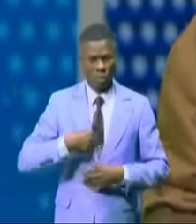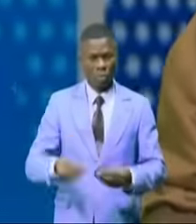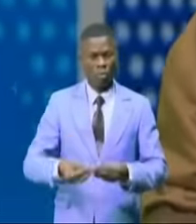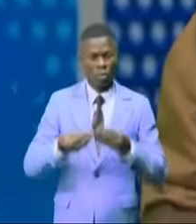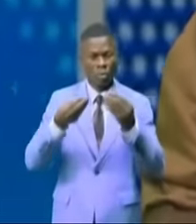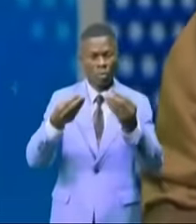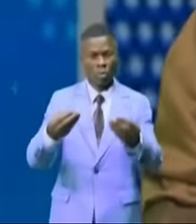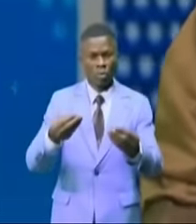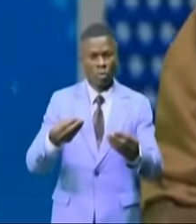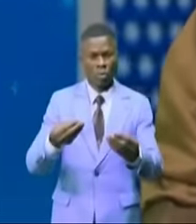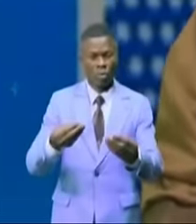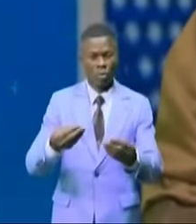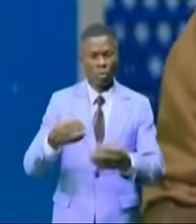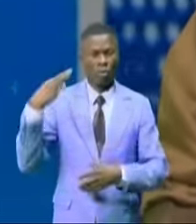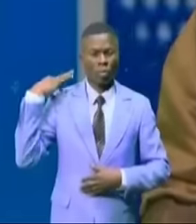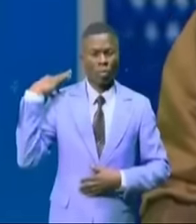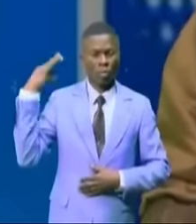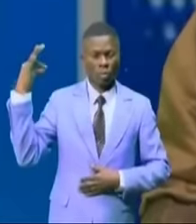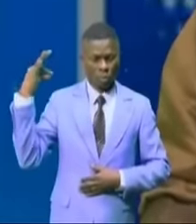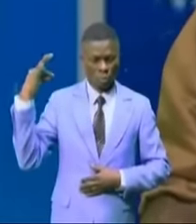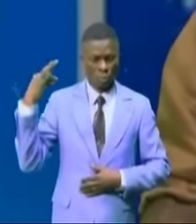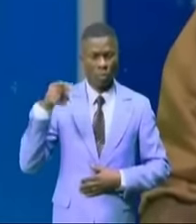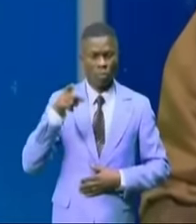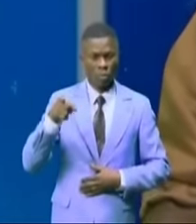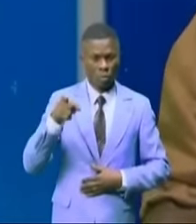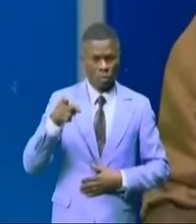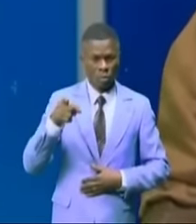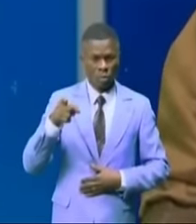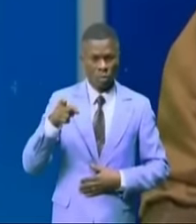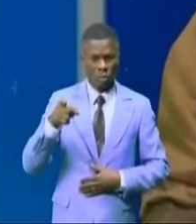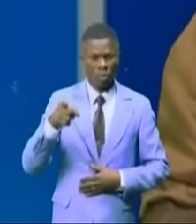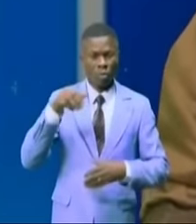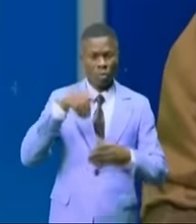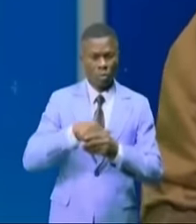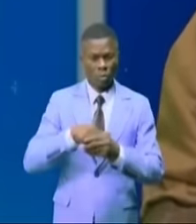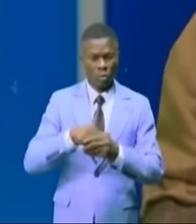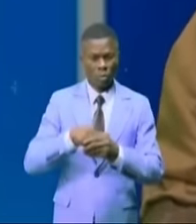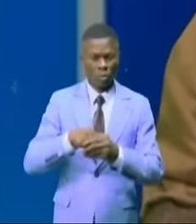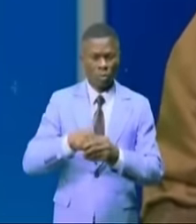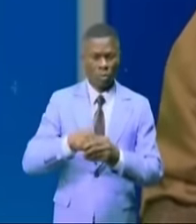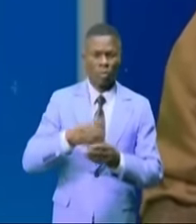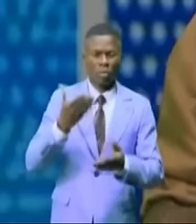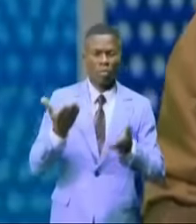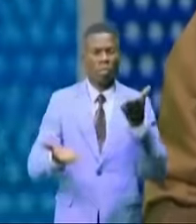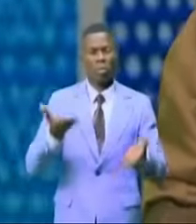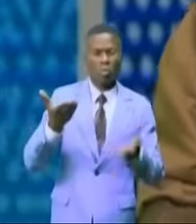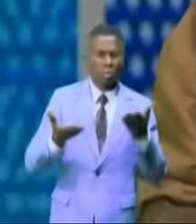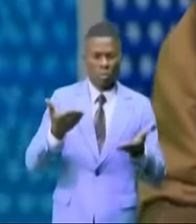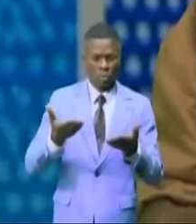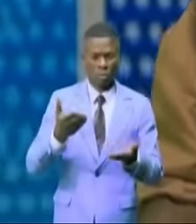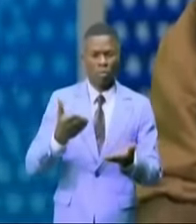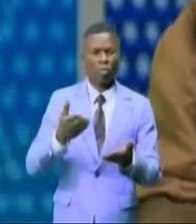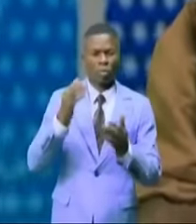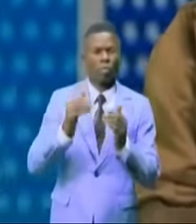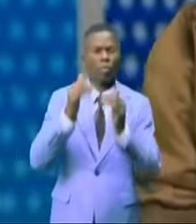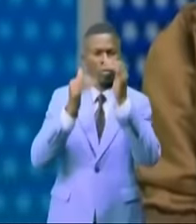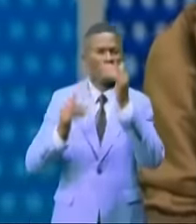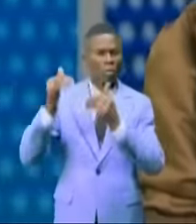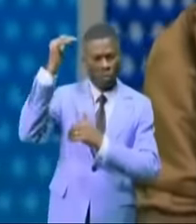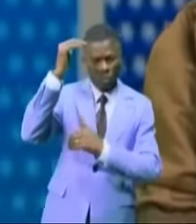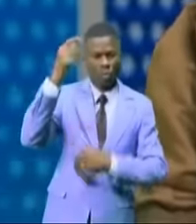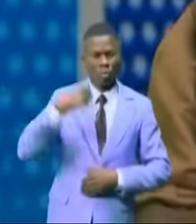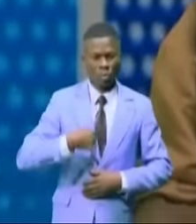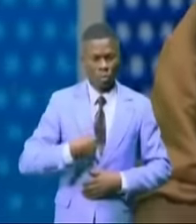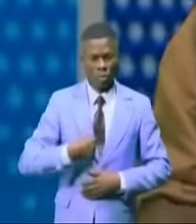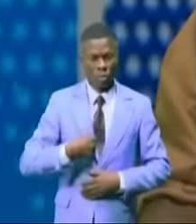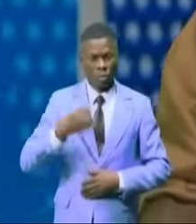un candidat qui semble dans les sondages être mieux en vue que moi. Bien sûr, ma démarche ne s'est pas